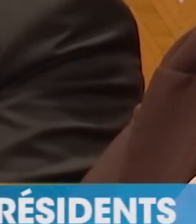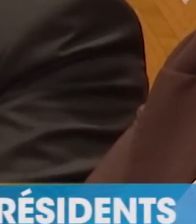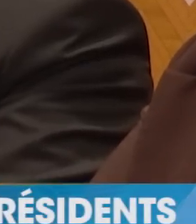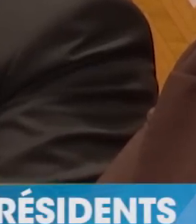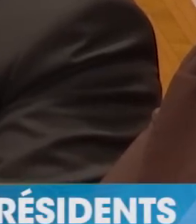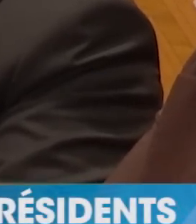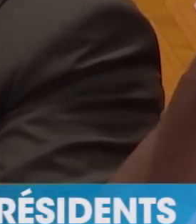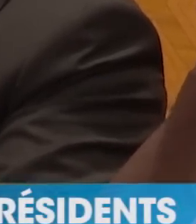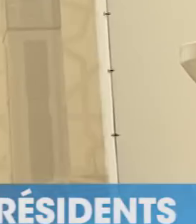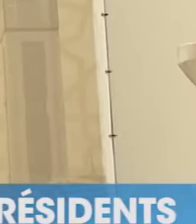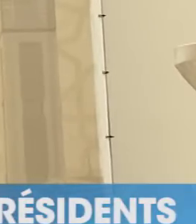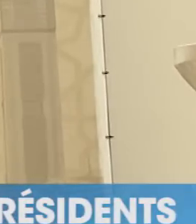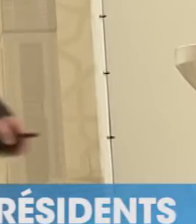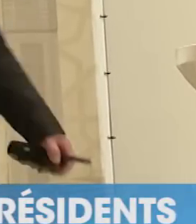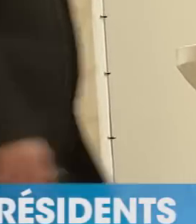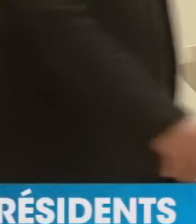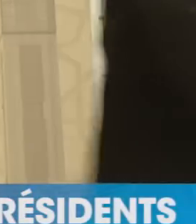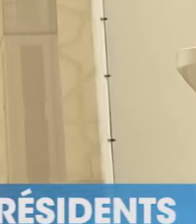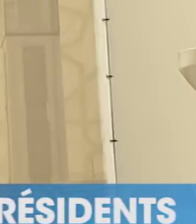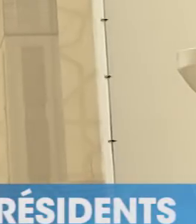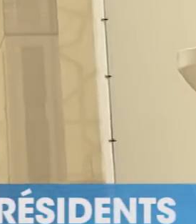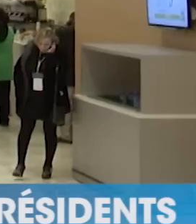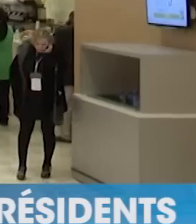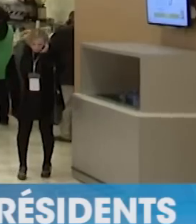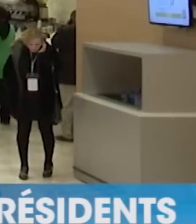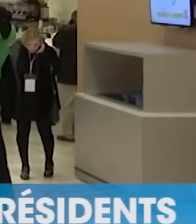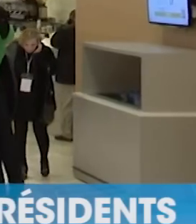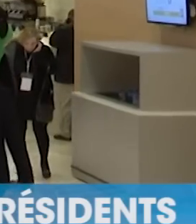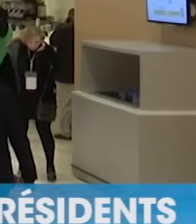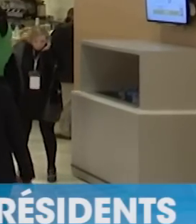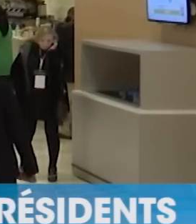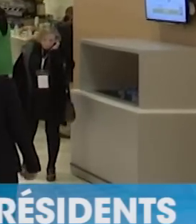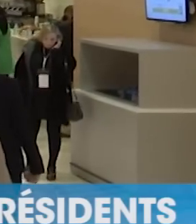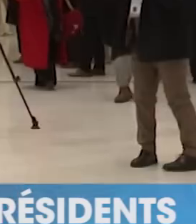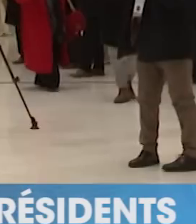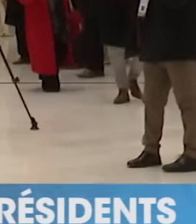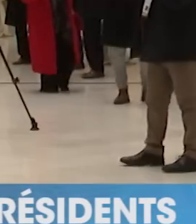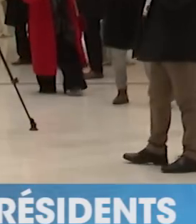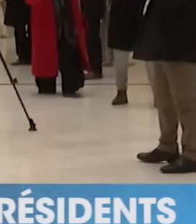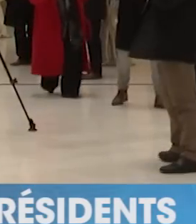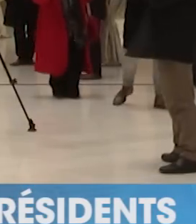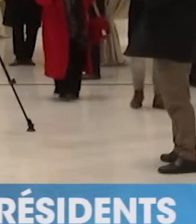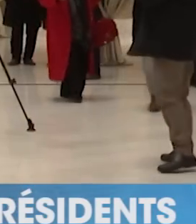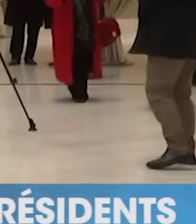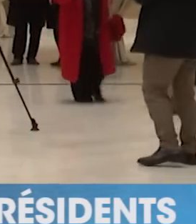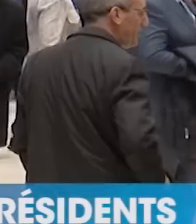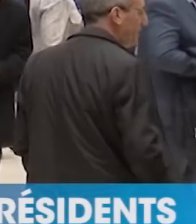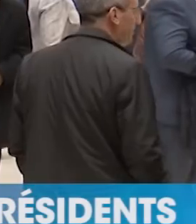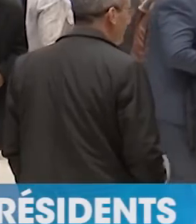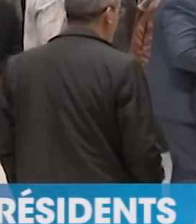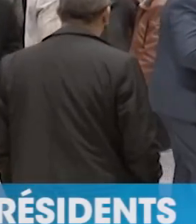en Algérie entre le président de l'Assemblée nationale ivoirienne, Adama Bick Togo, avec des présidents